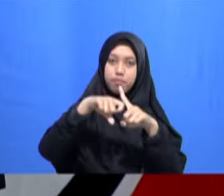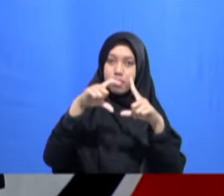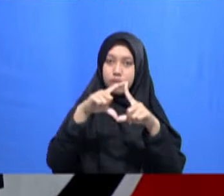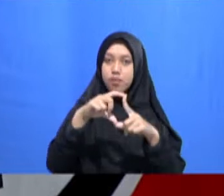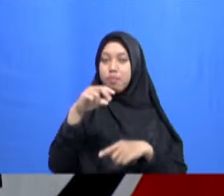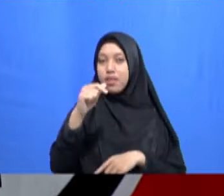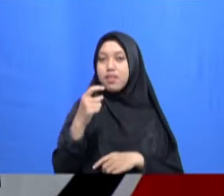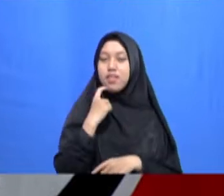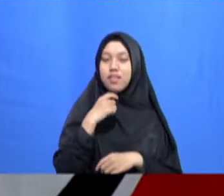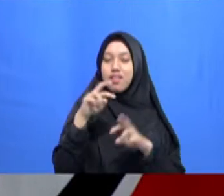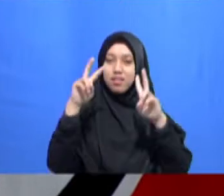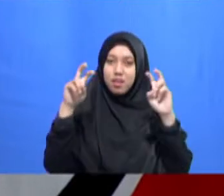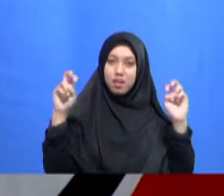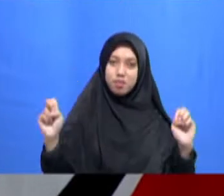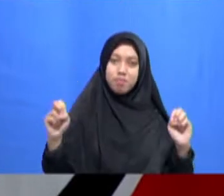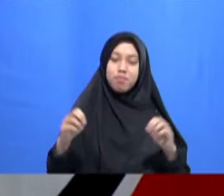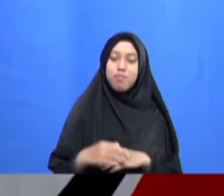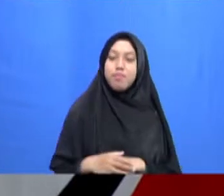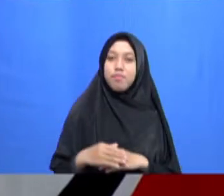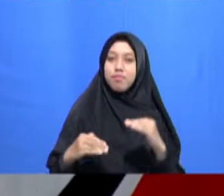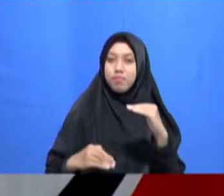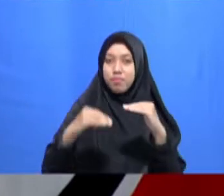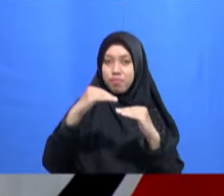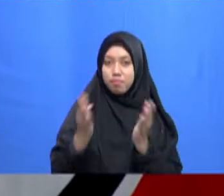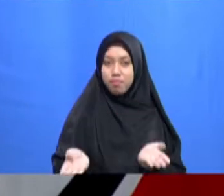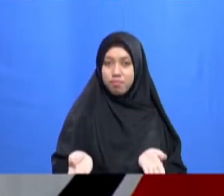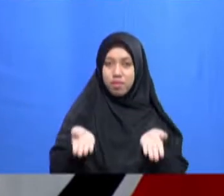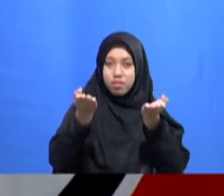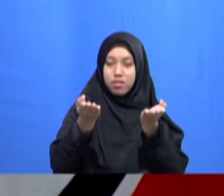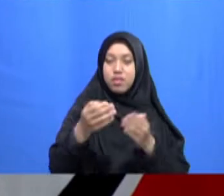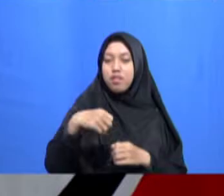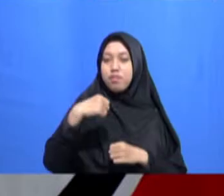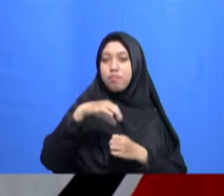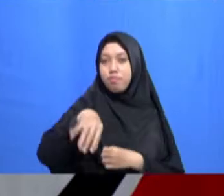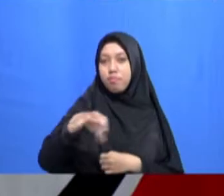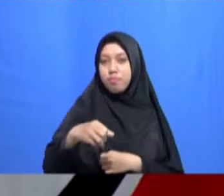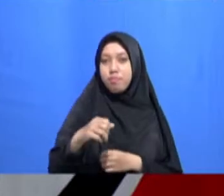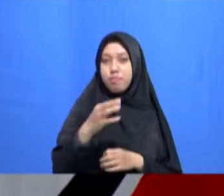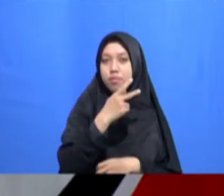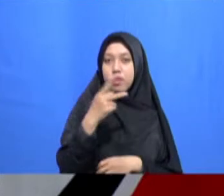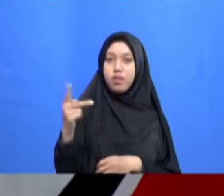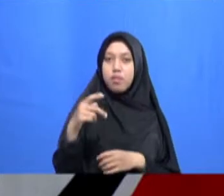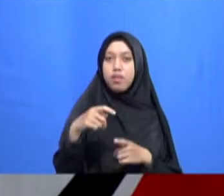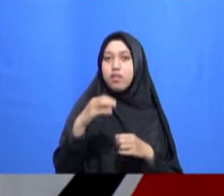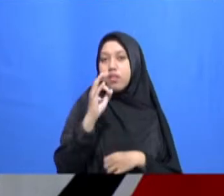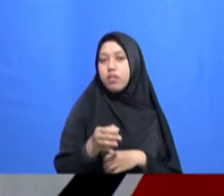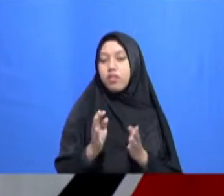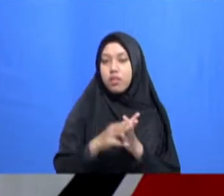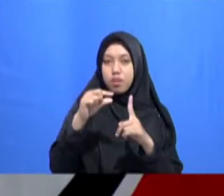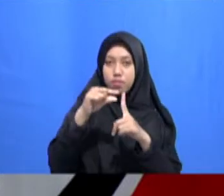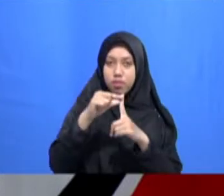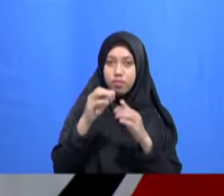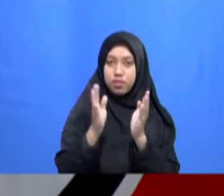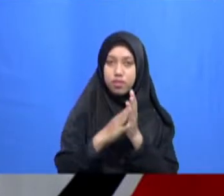hari ini. Pada pagi hari ini kita mengangkat tema menyerasikan pelaksanaan pembangunan daerah, kabupaten, kota, dan provinsi dengan